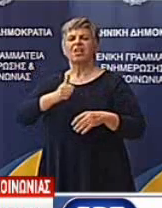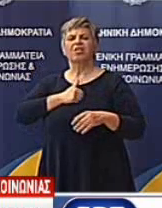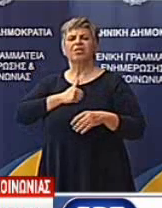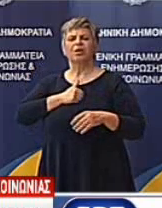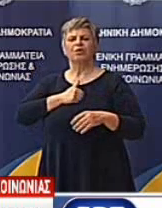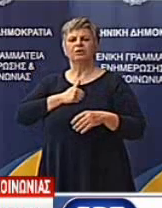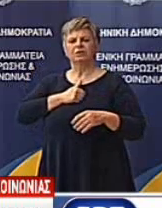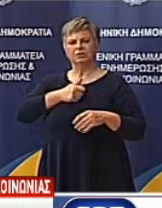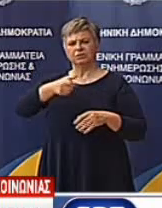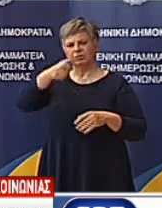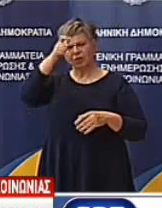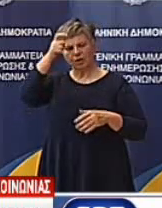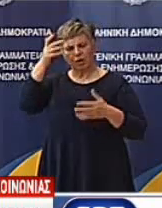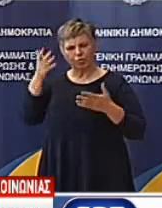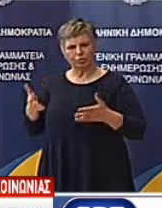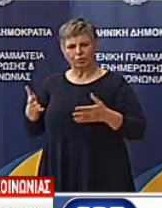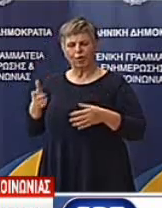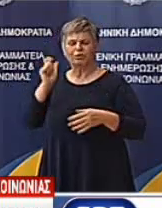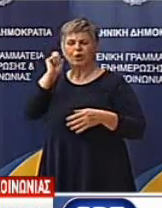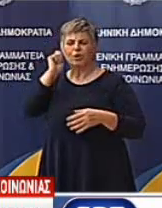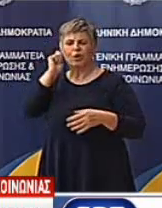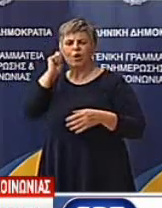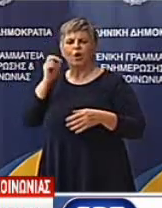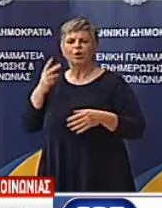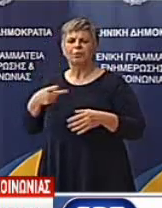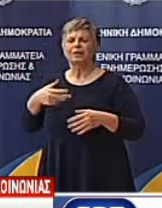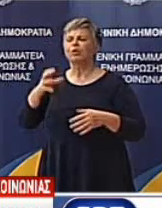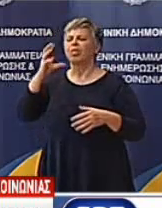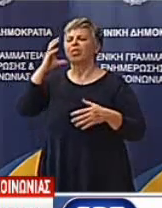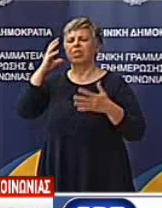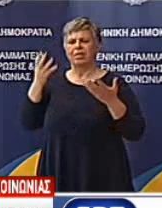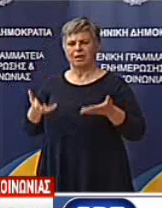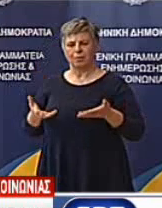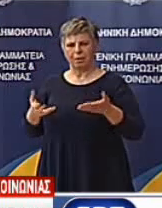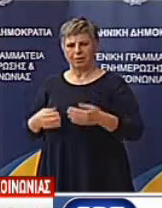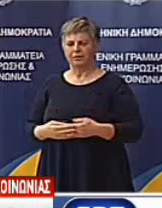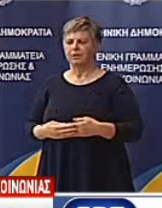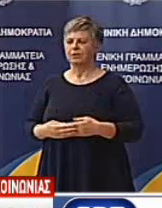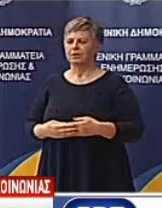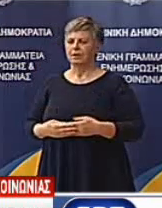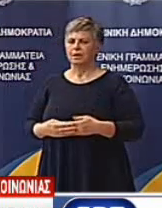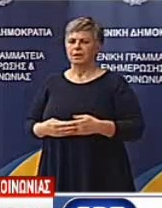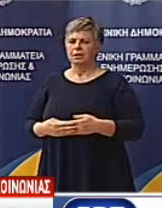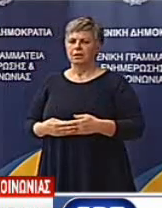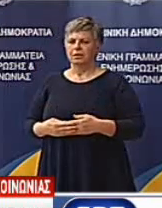του. Εν πάση περιπτώσει, ναι, αν έλεγα ένα τυχαίο θα έπεφτα μέσα.